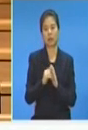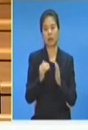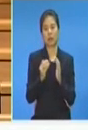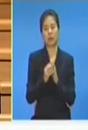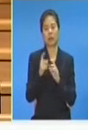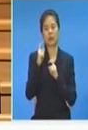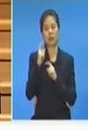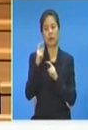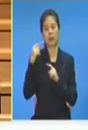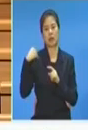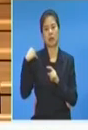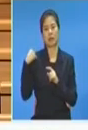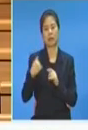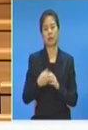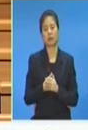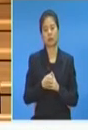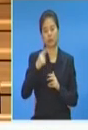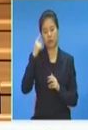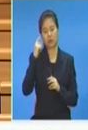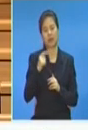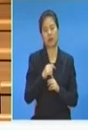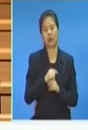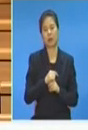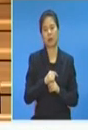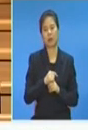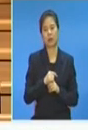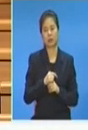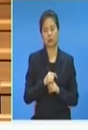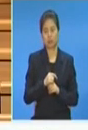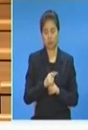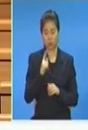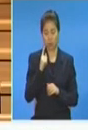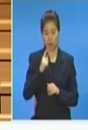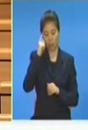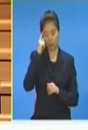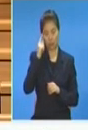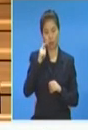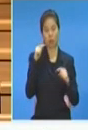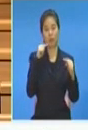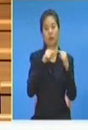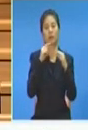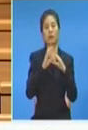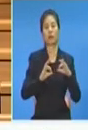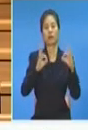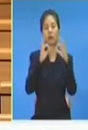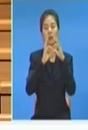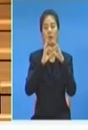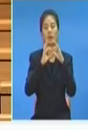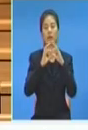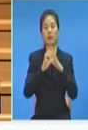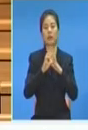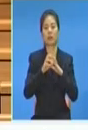าความปลอดภัยส่วนตัวก่อนดังนั้นเราต้องให้ความสำคัญกับพยานด้านนิติวิทยาศาสตร์ครับ